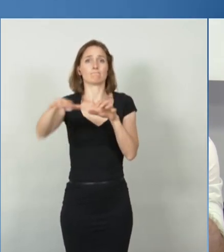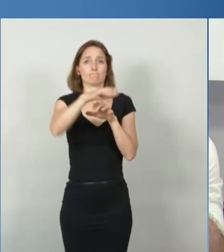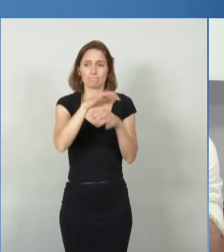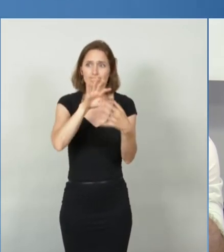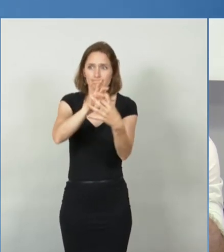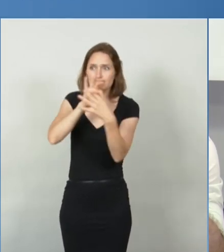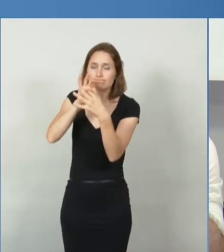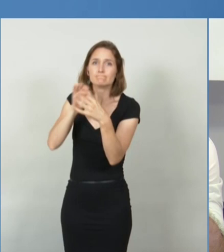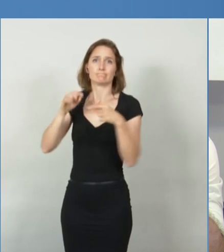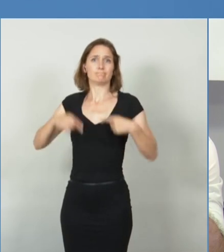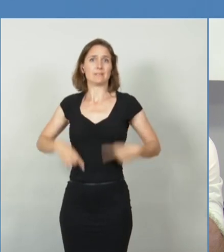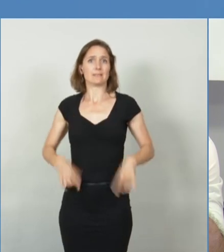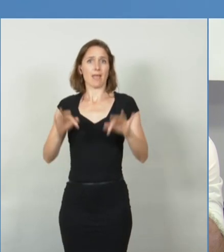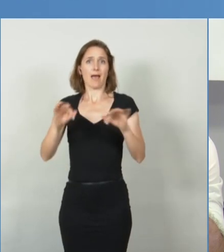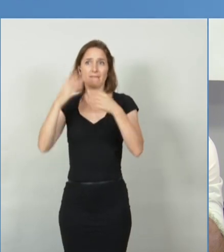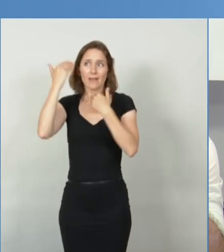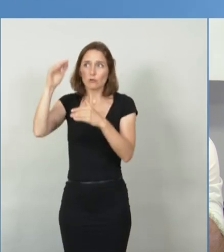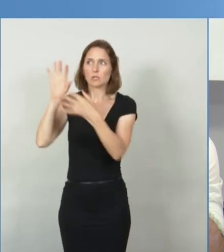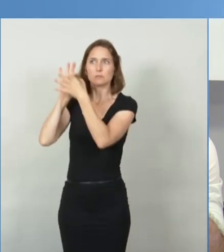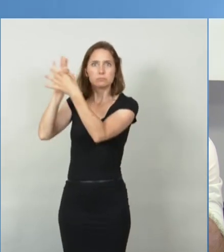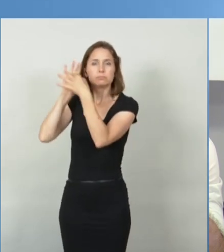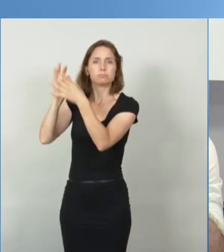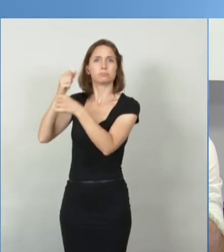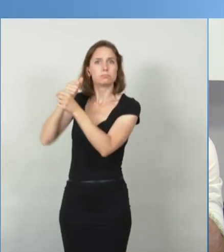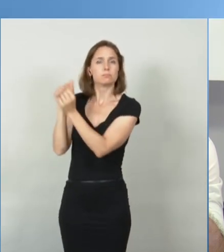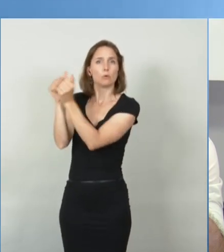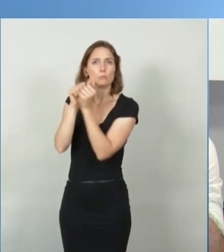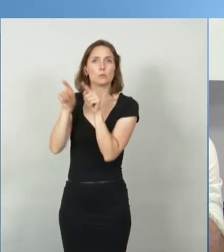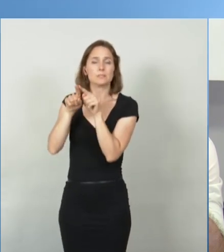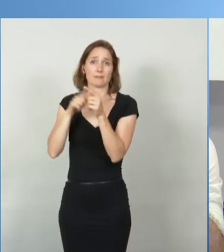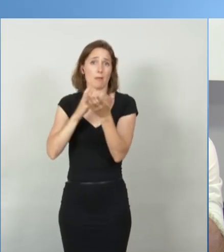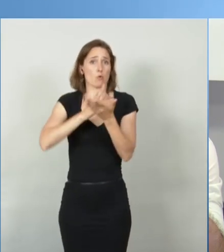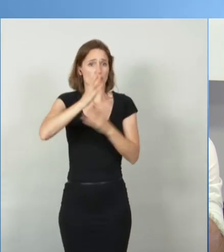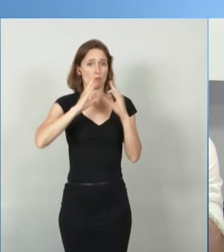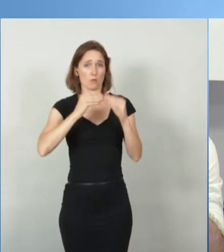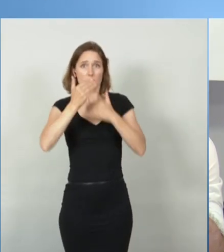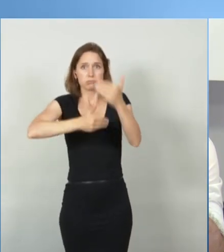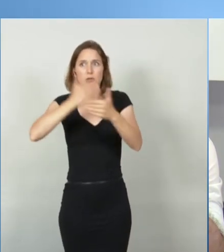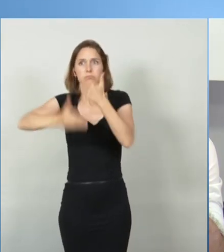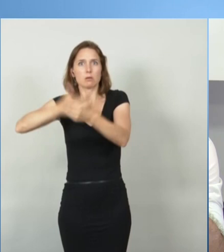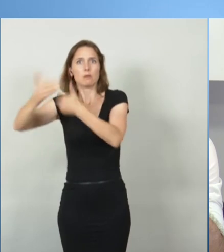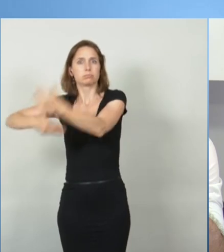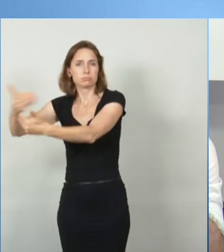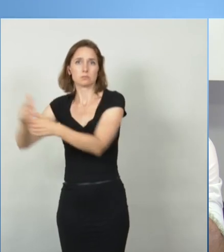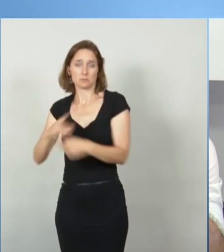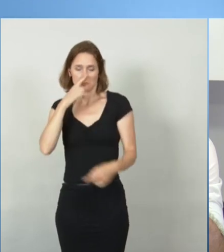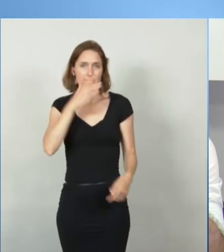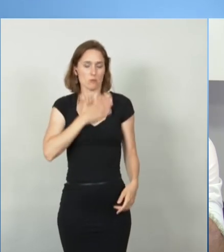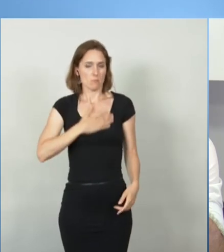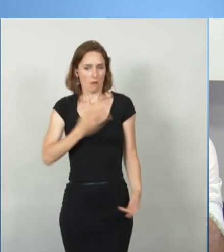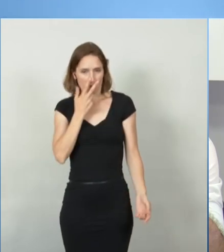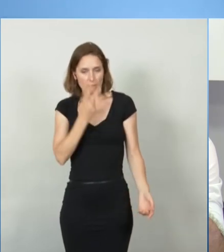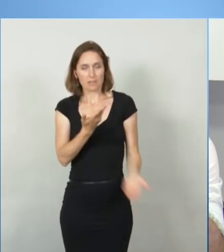Affaires étrangères et des projets concrets qui avancent un petit peu partout je trouve que ça fait du bien ça fait du bien pour